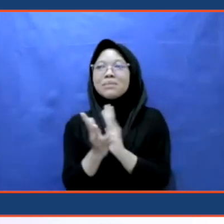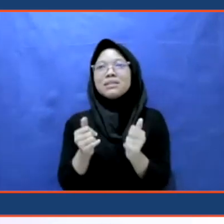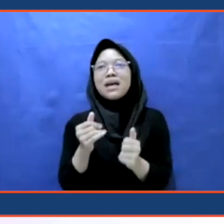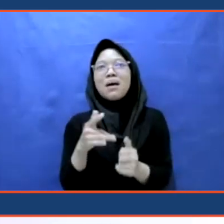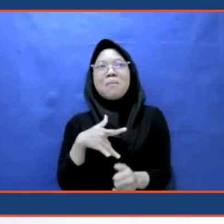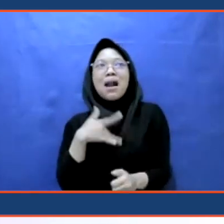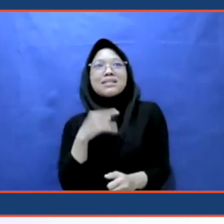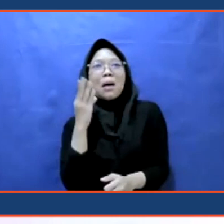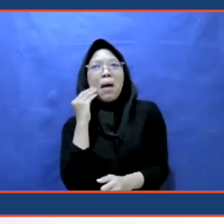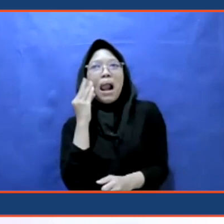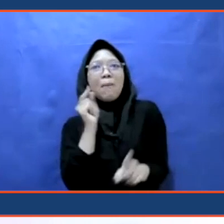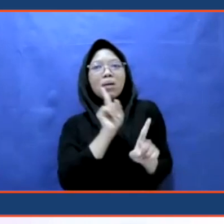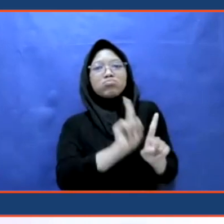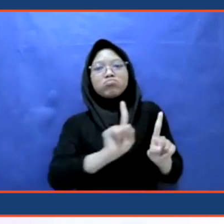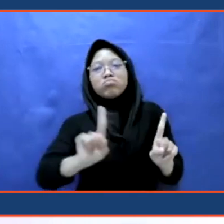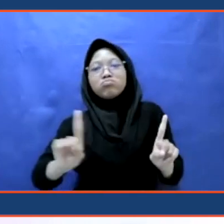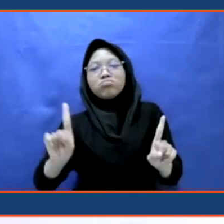dapatkan secara utuh